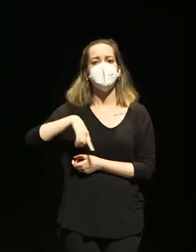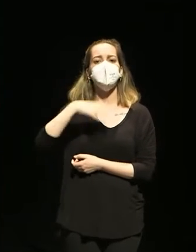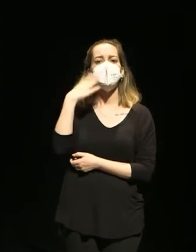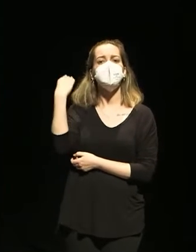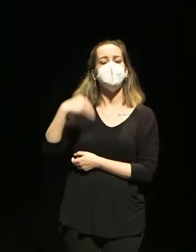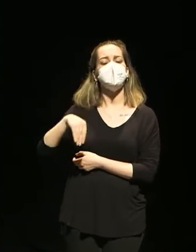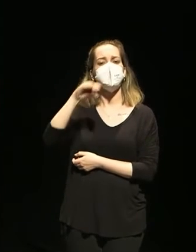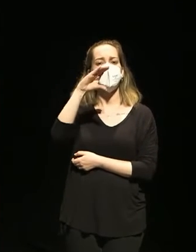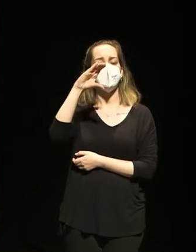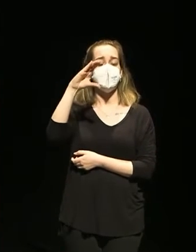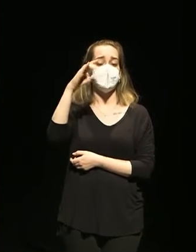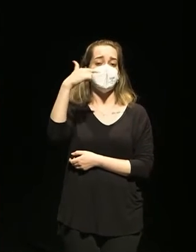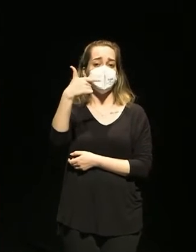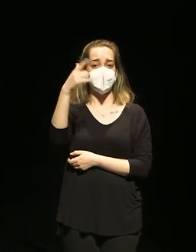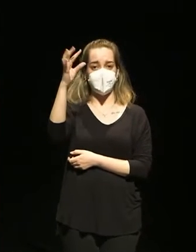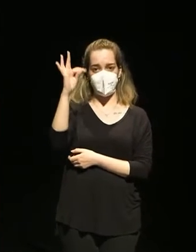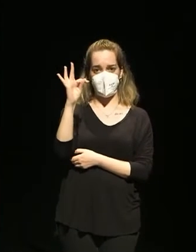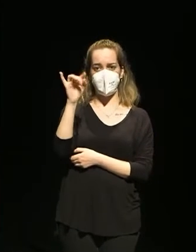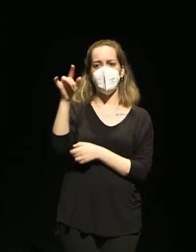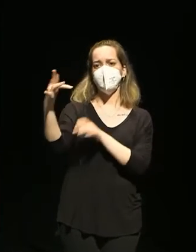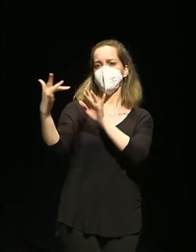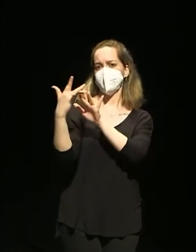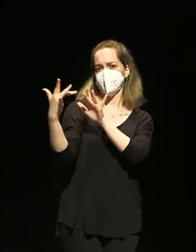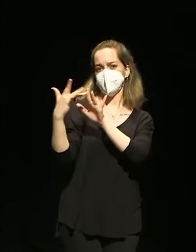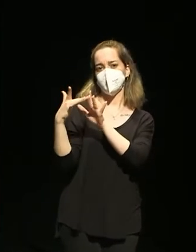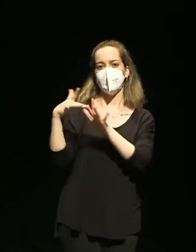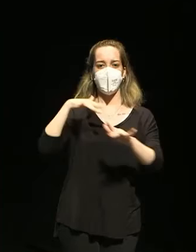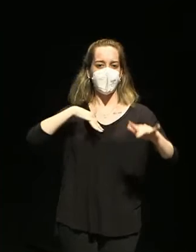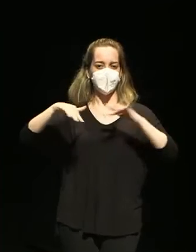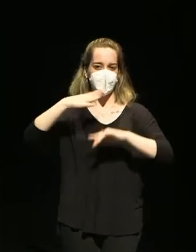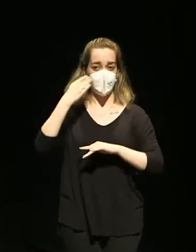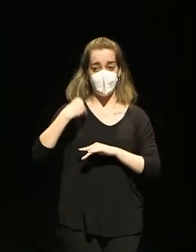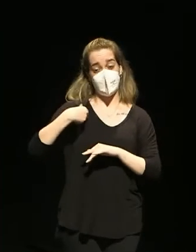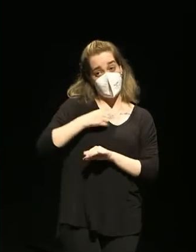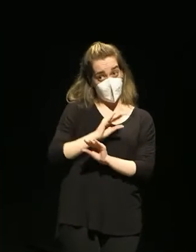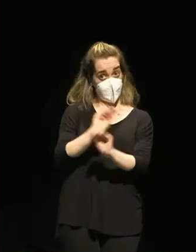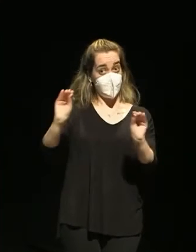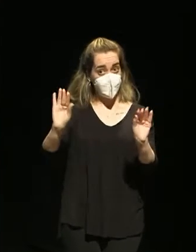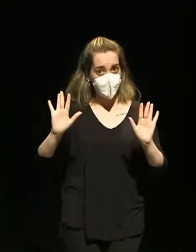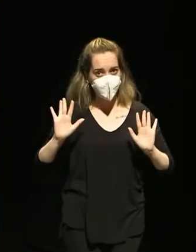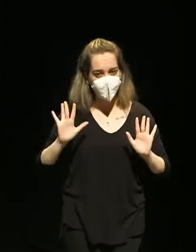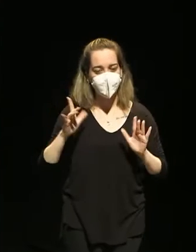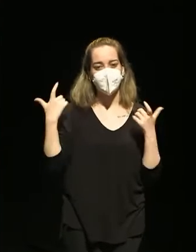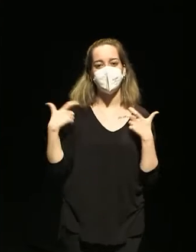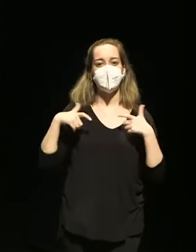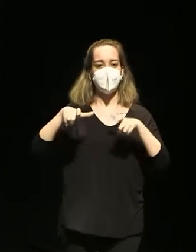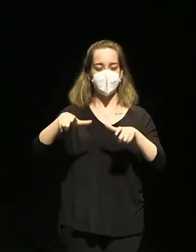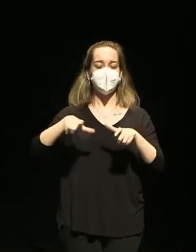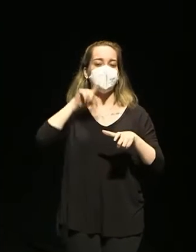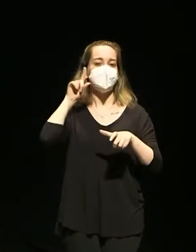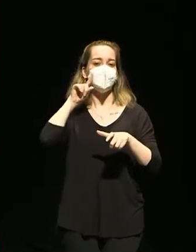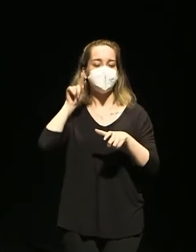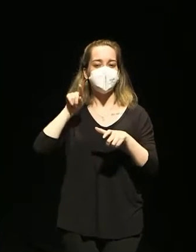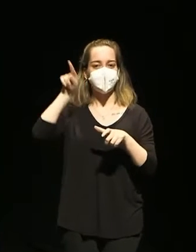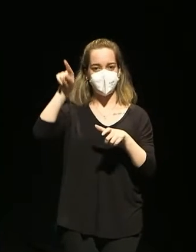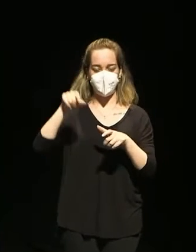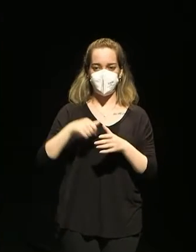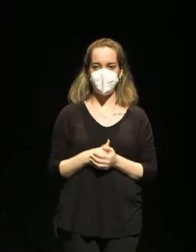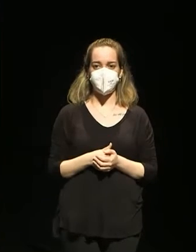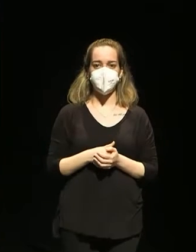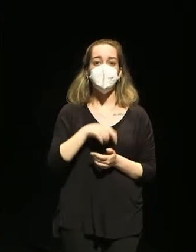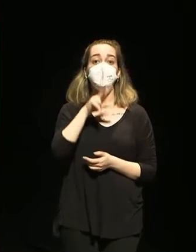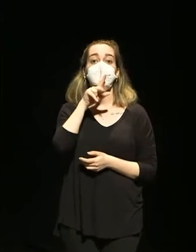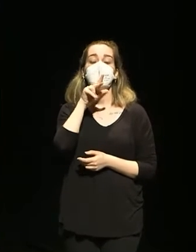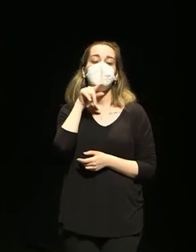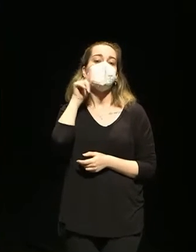de la CGT, ja l'hem posat en contacte amb Acció Jove, que ho sapigueu, del Departament d'Isère, França. Aymeric, c'est ton